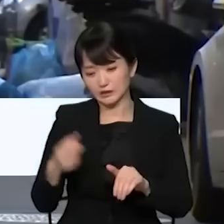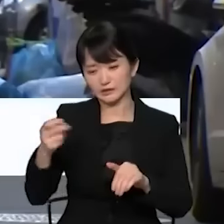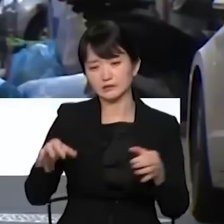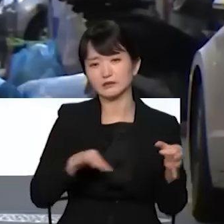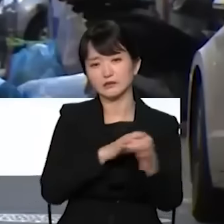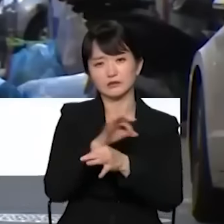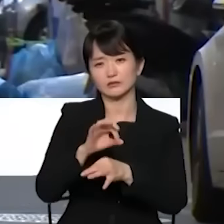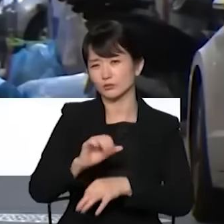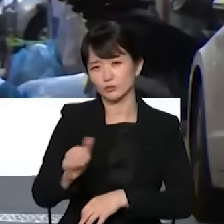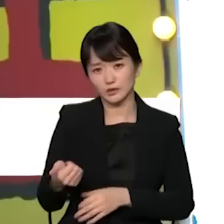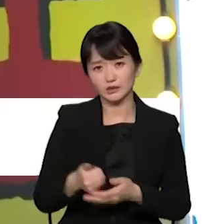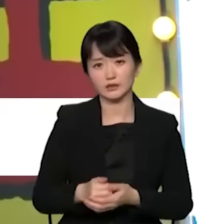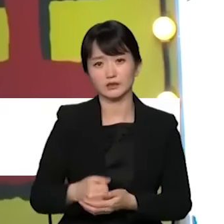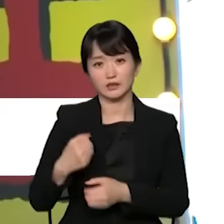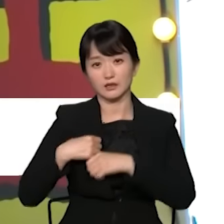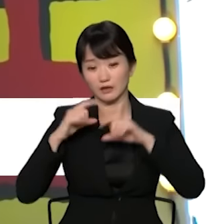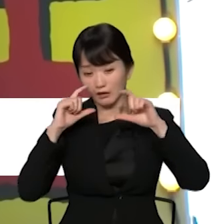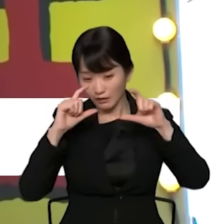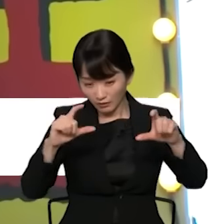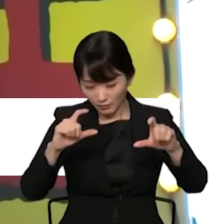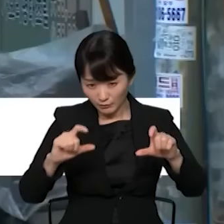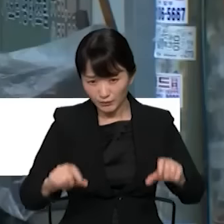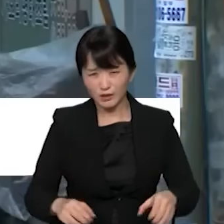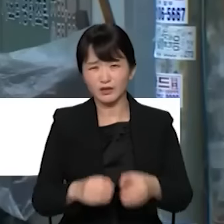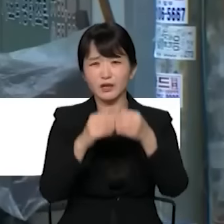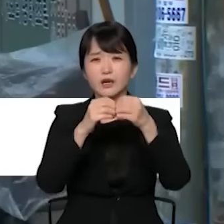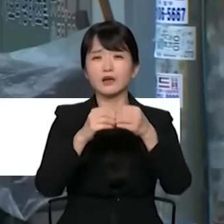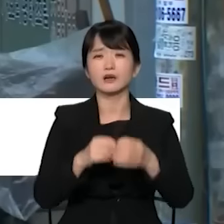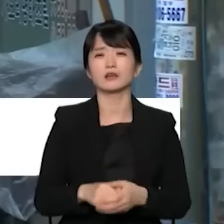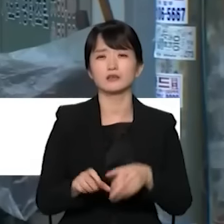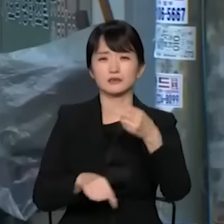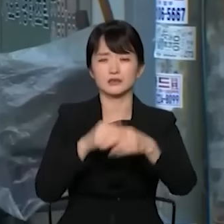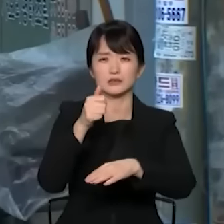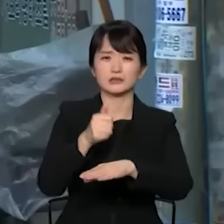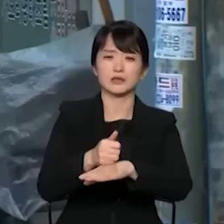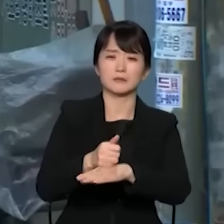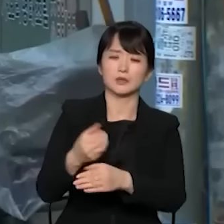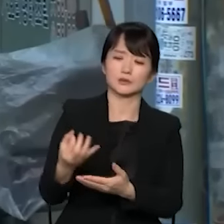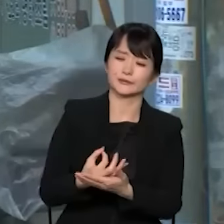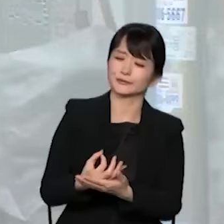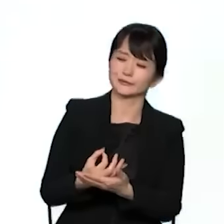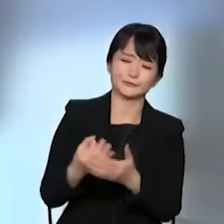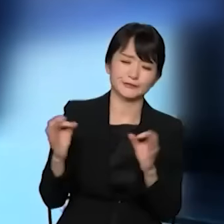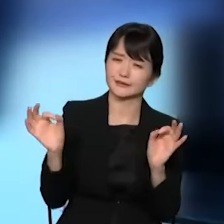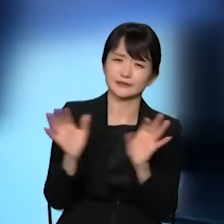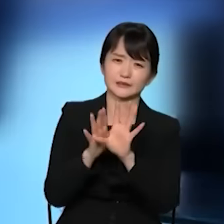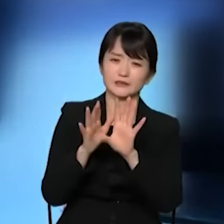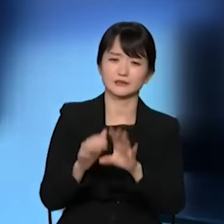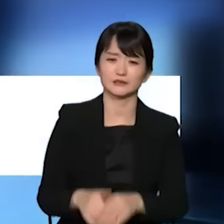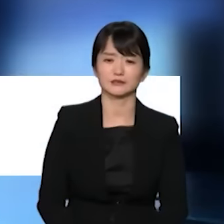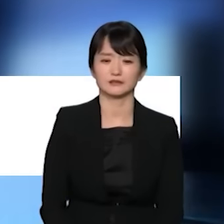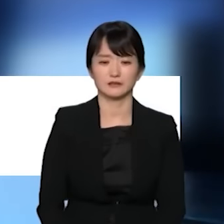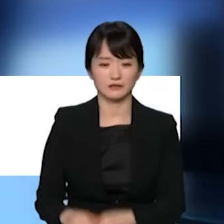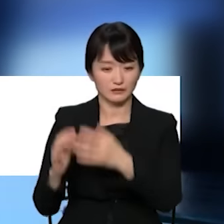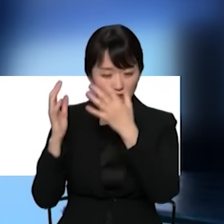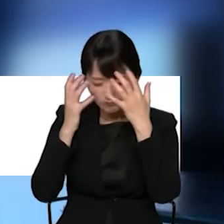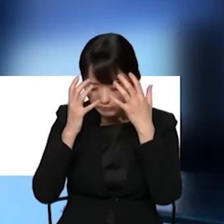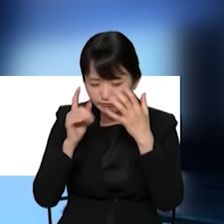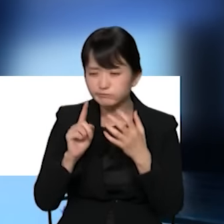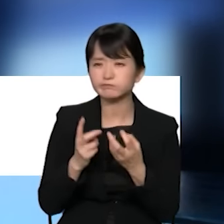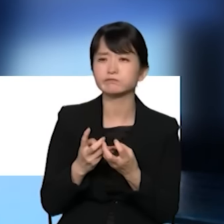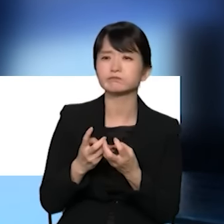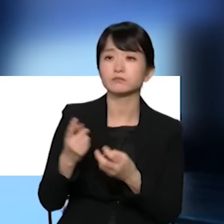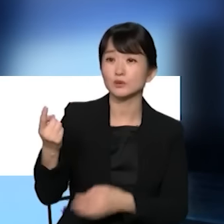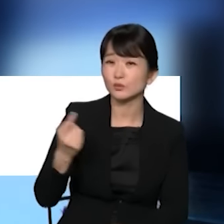있는데 비상계엄 선포까지 겹치면서 그나마 기대했던 연말 특수가 사라진 겁니다. 이렇게 정신없는 상태인데 어떻게